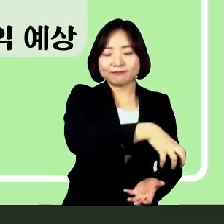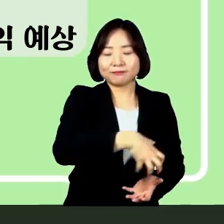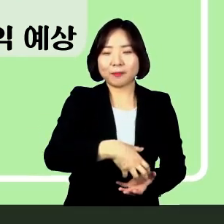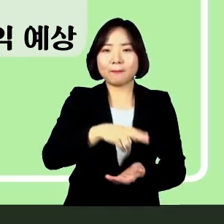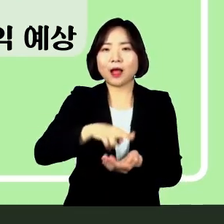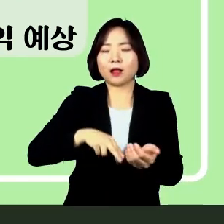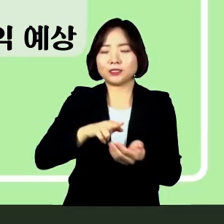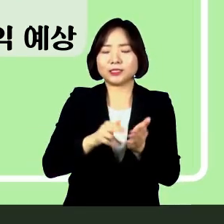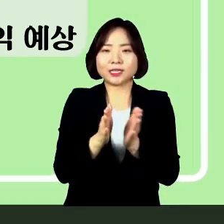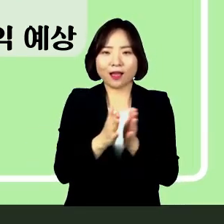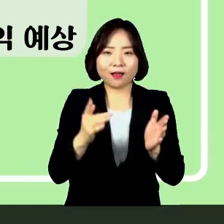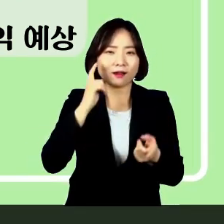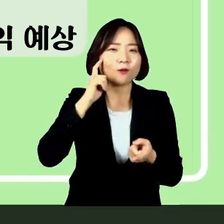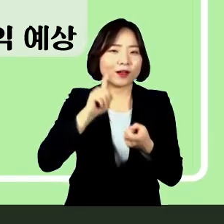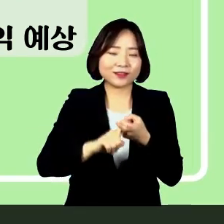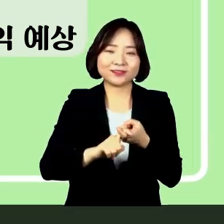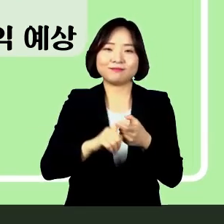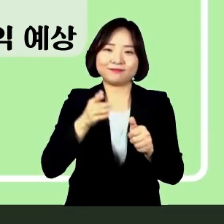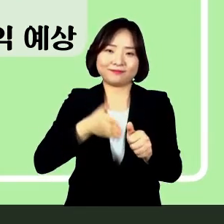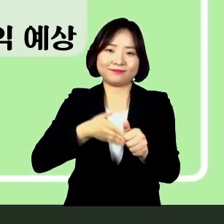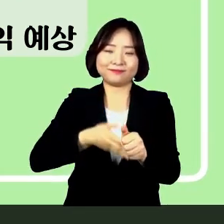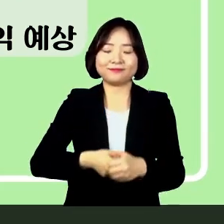시민 여러분의 많은 관심 부탁드립니다.